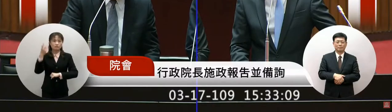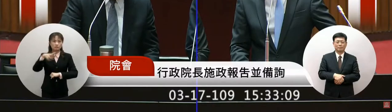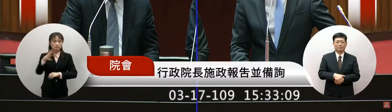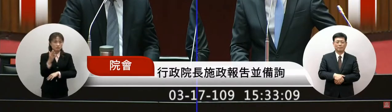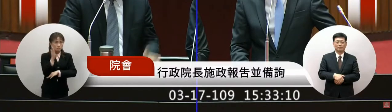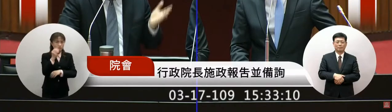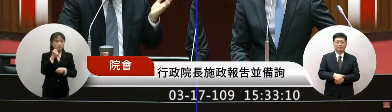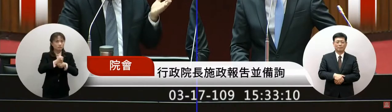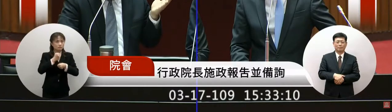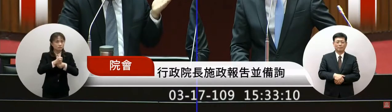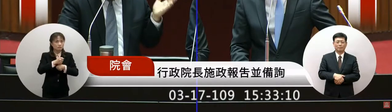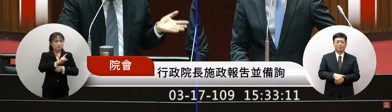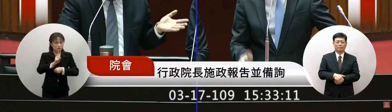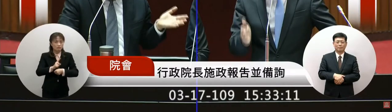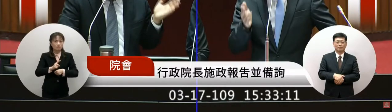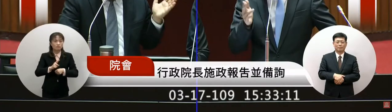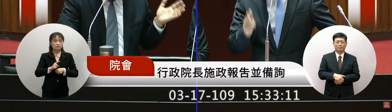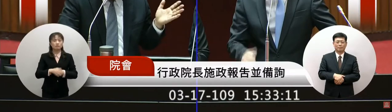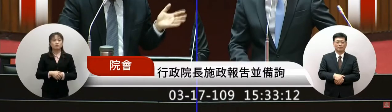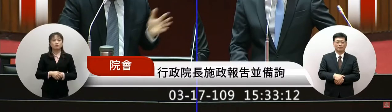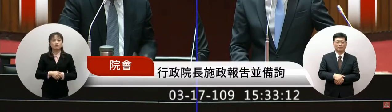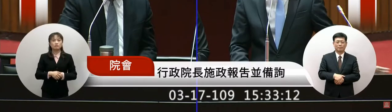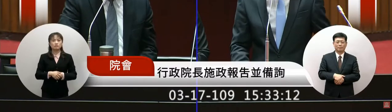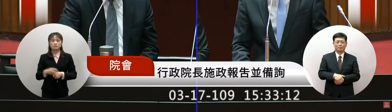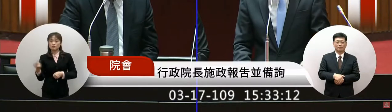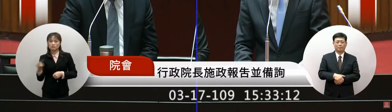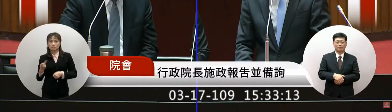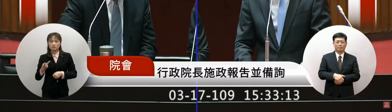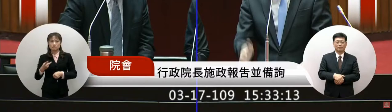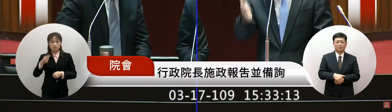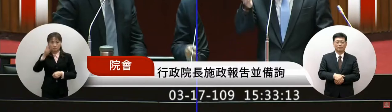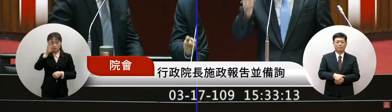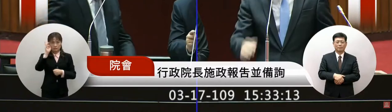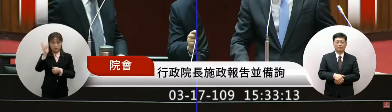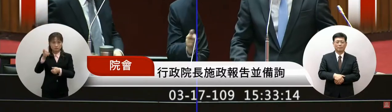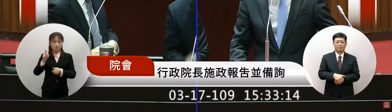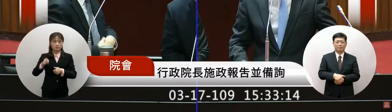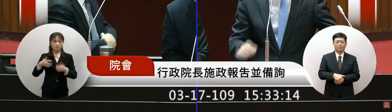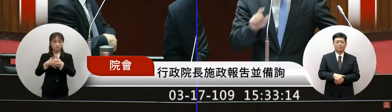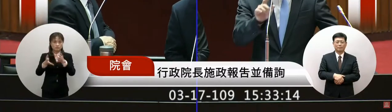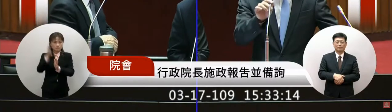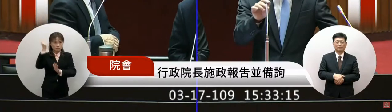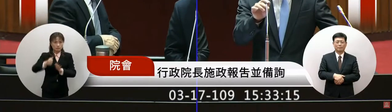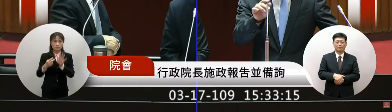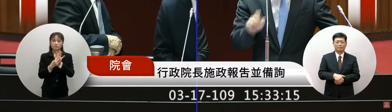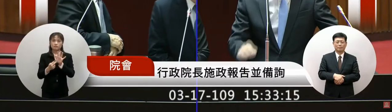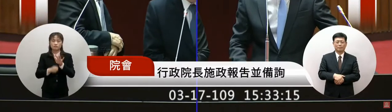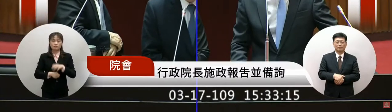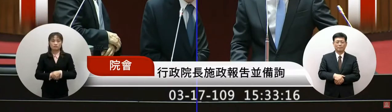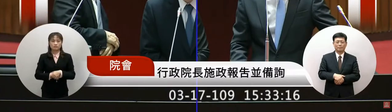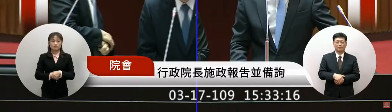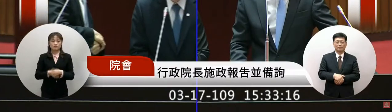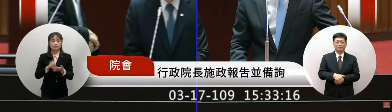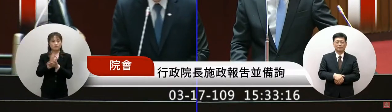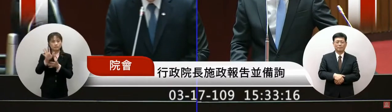作为。我看这部分，请交通部长给你报告。 部长跟委员报告哈。